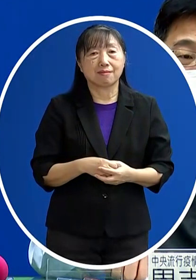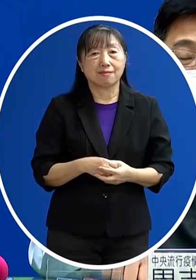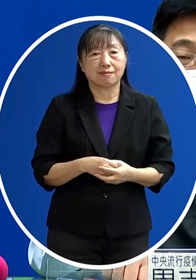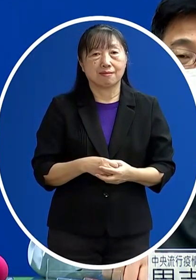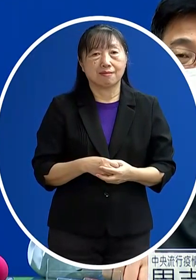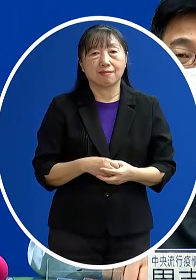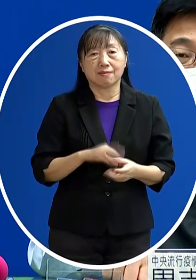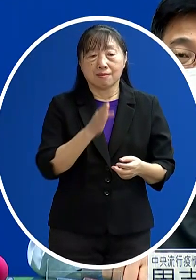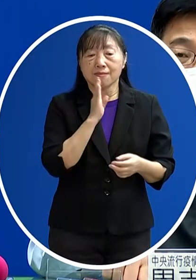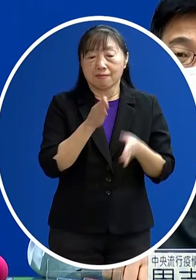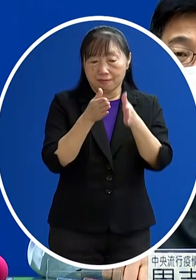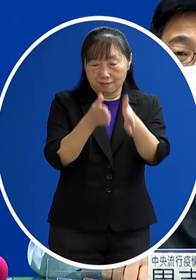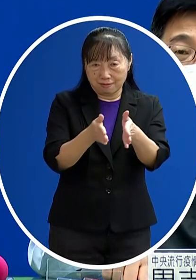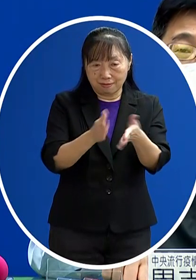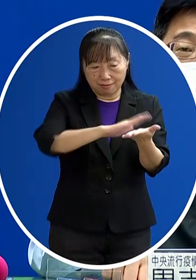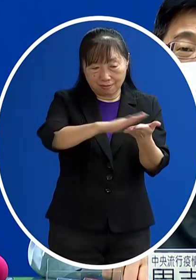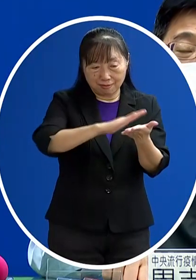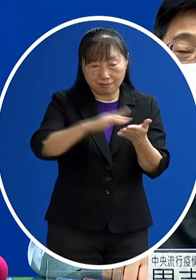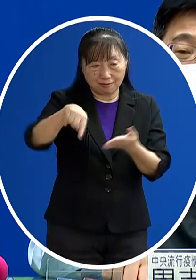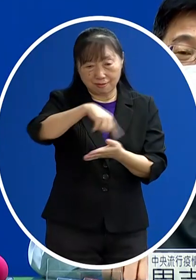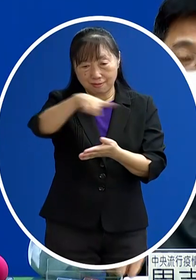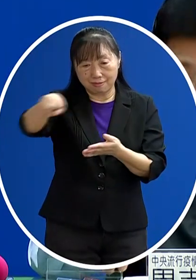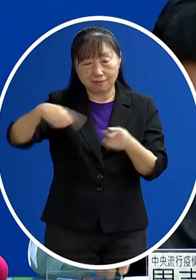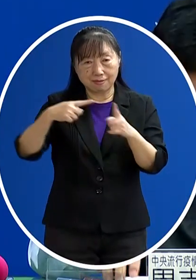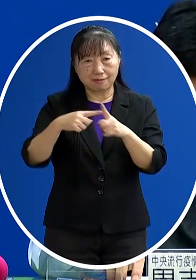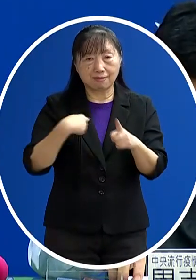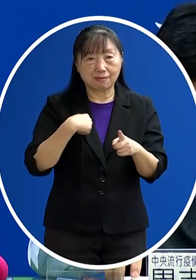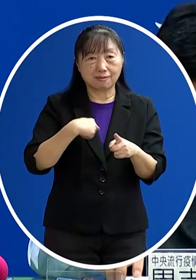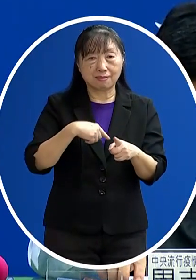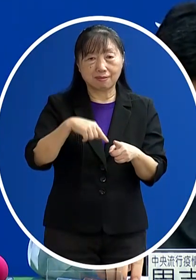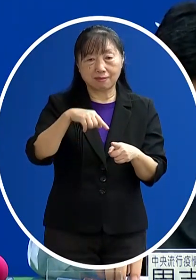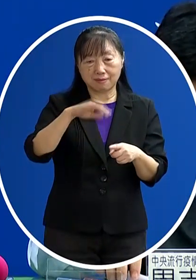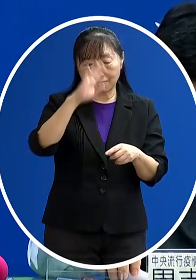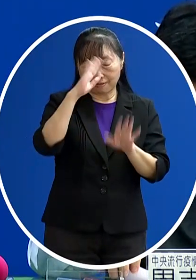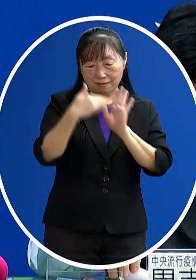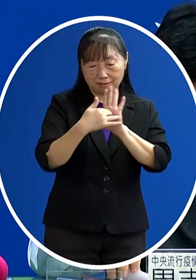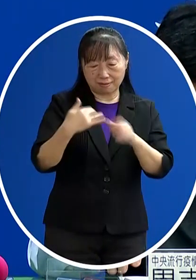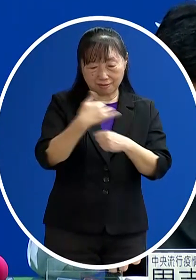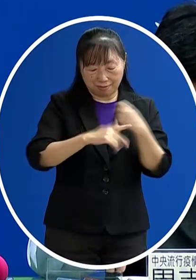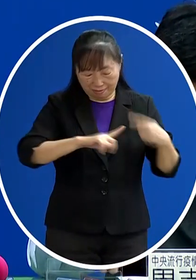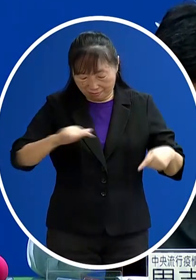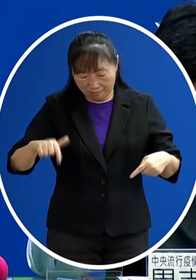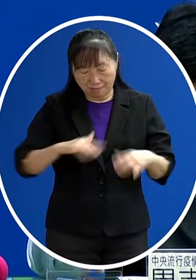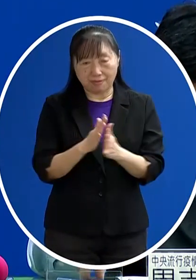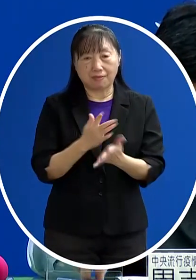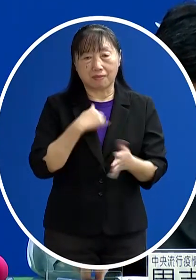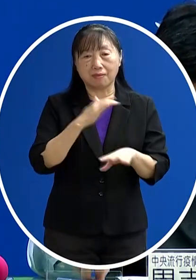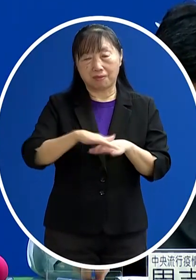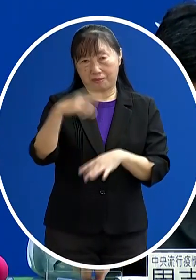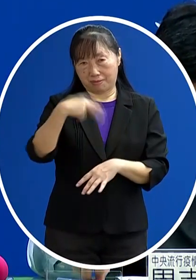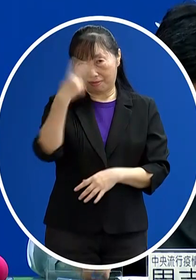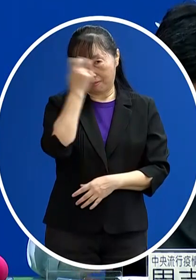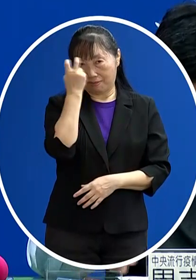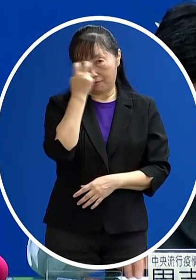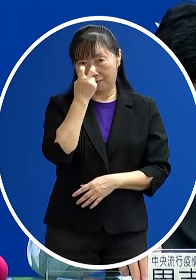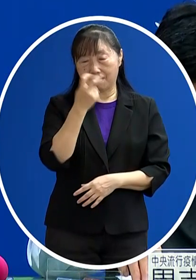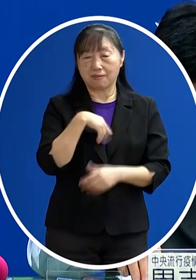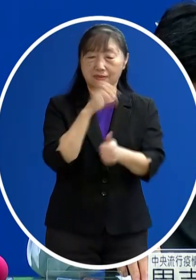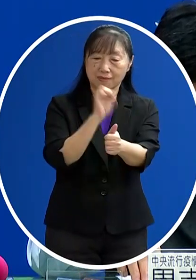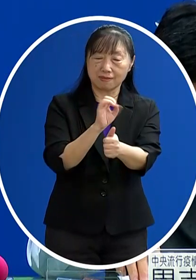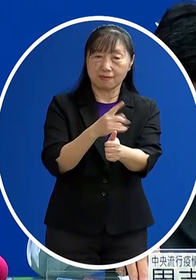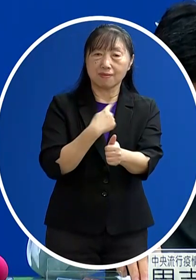在這個特別針對這個清潔人員的一些防護裝備的落實 我們還是整體性的會再做一些檢視以及在強